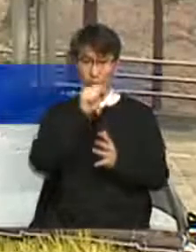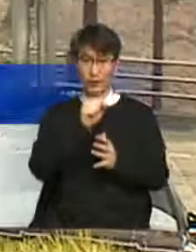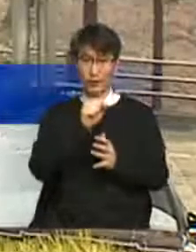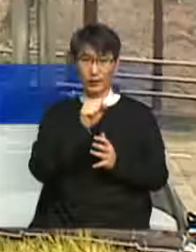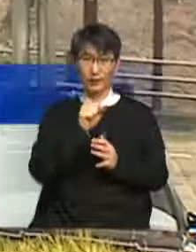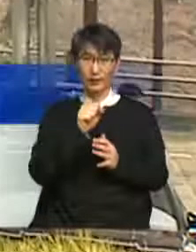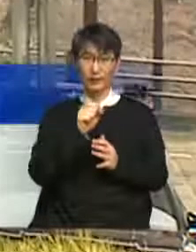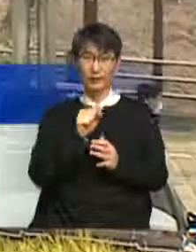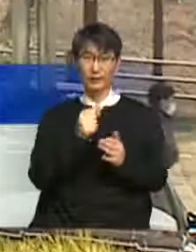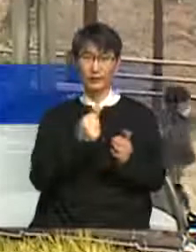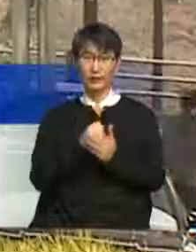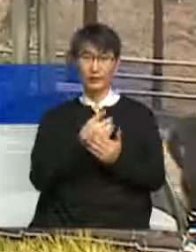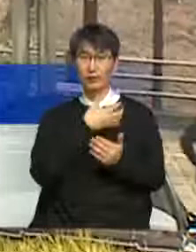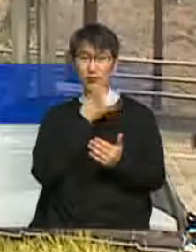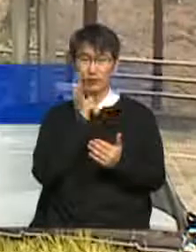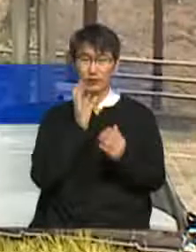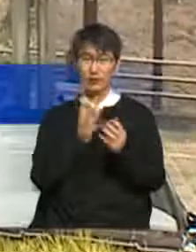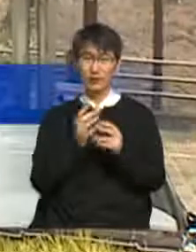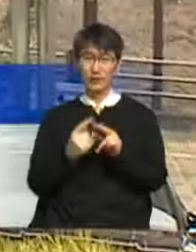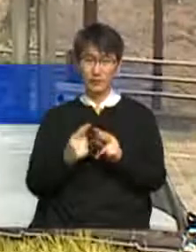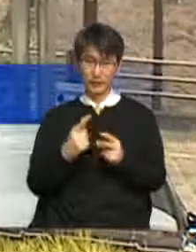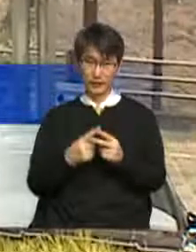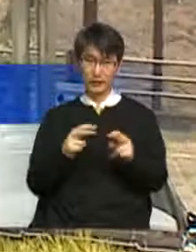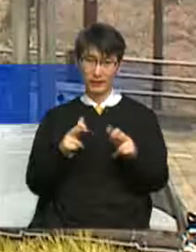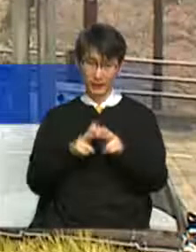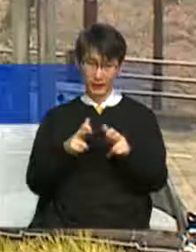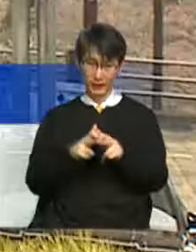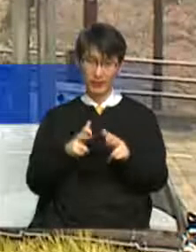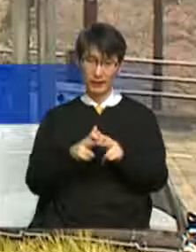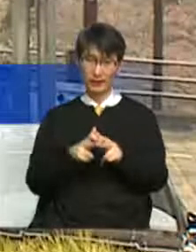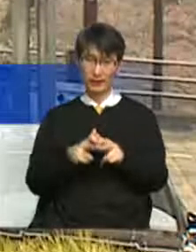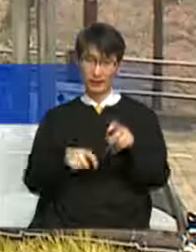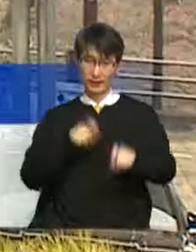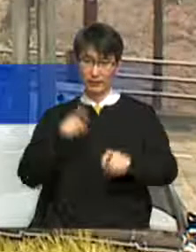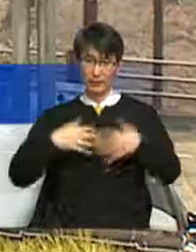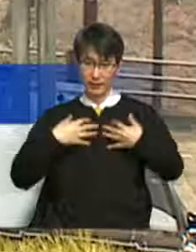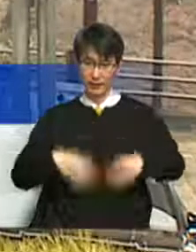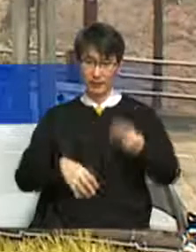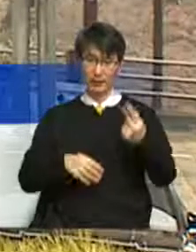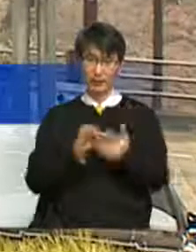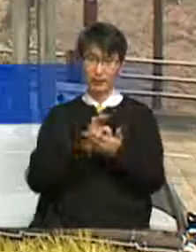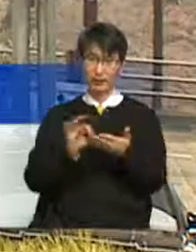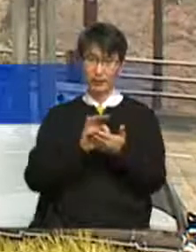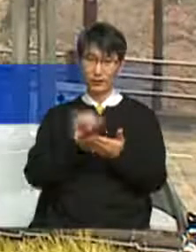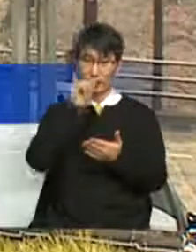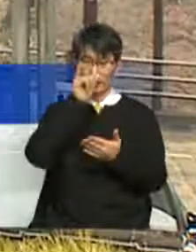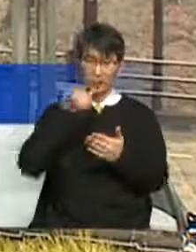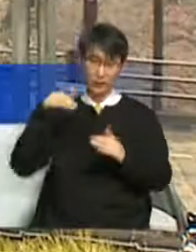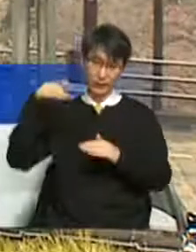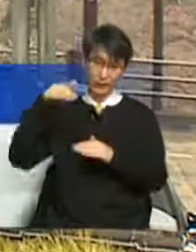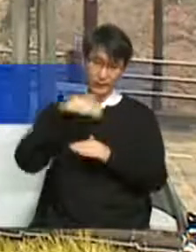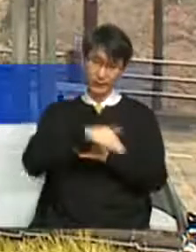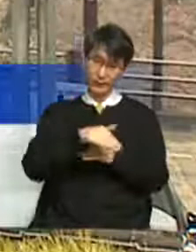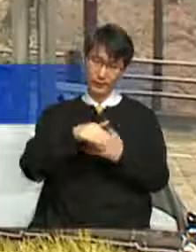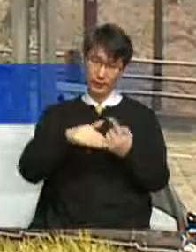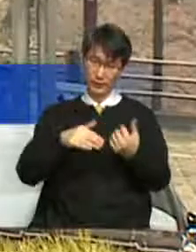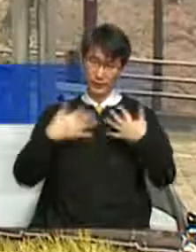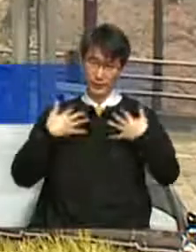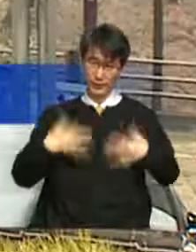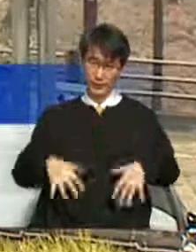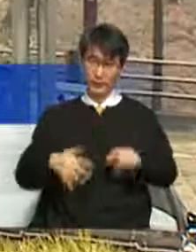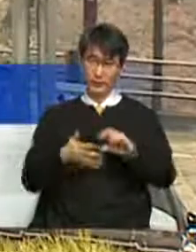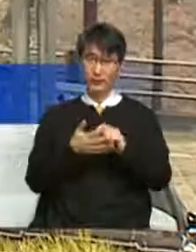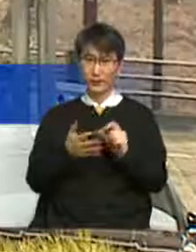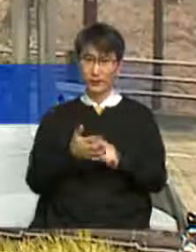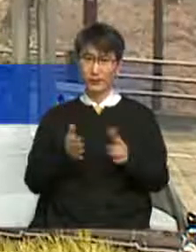거기를 노약자라든지 뭐 장애인, 보행 약자들도 이용할 수 있는 경사도가